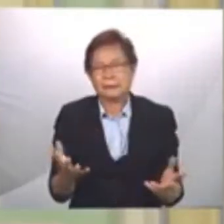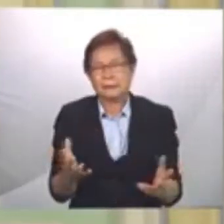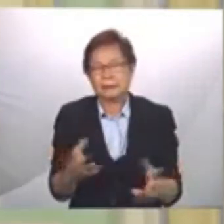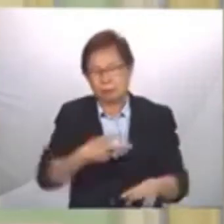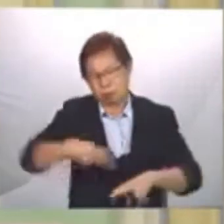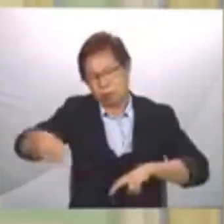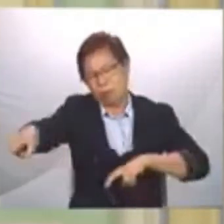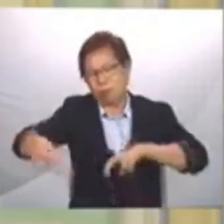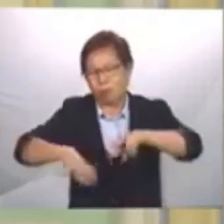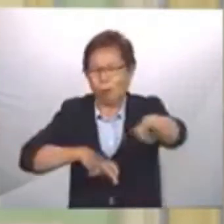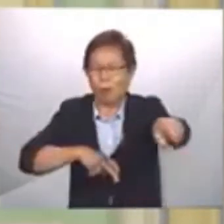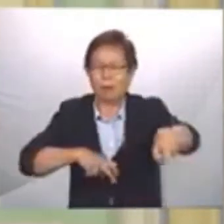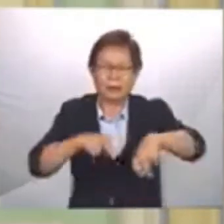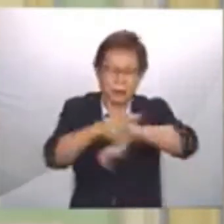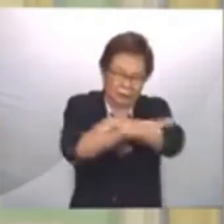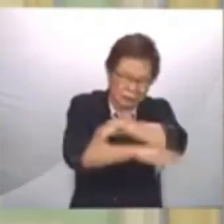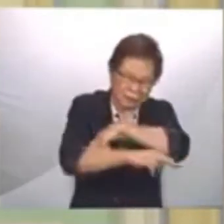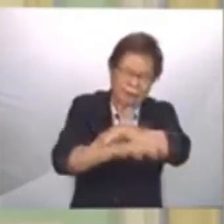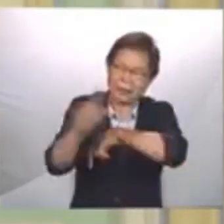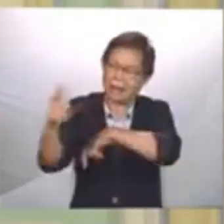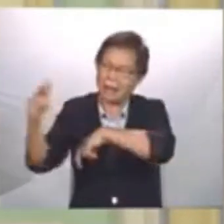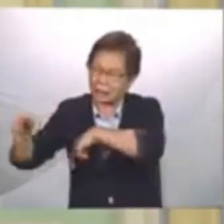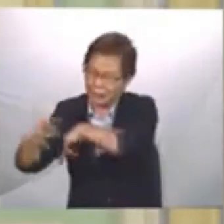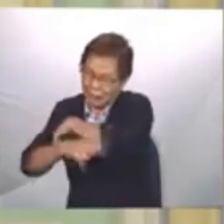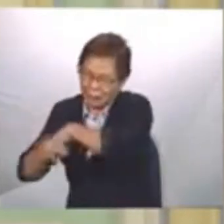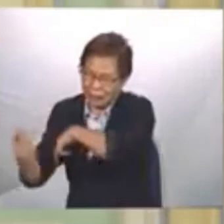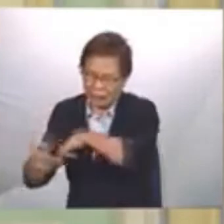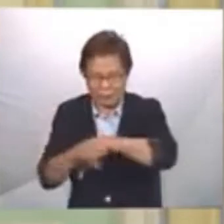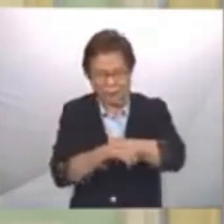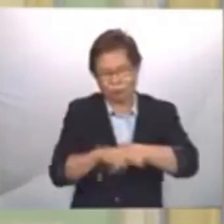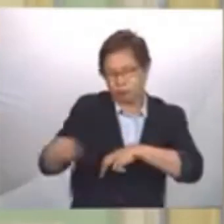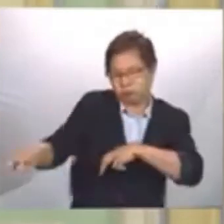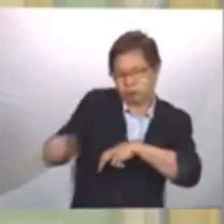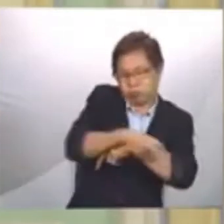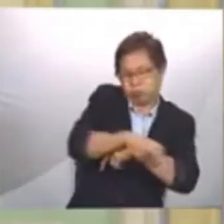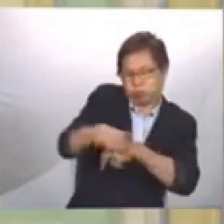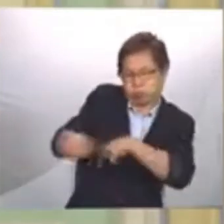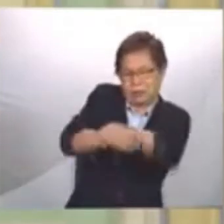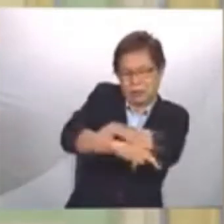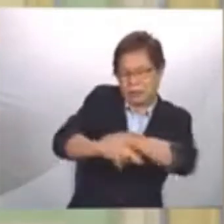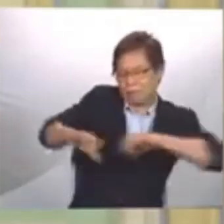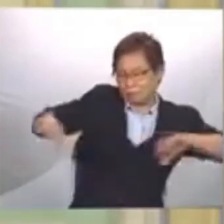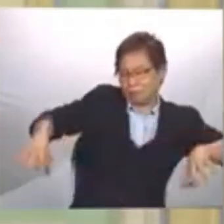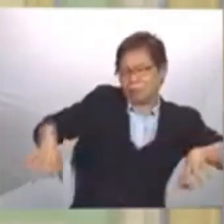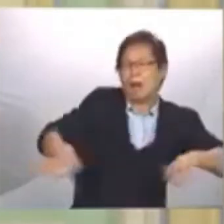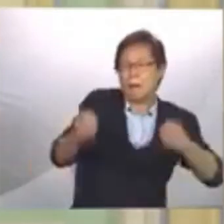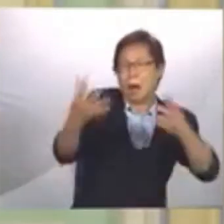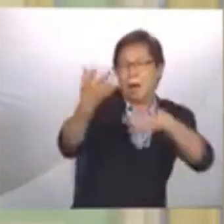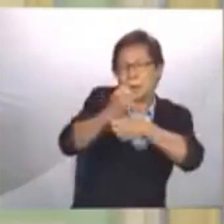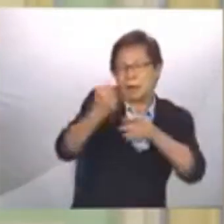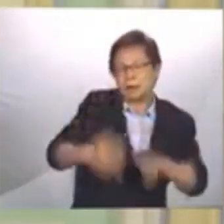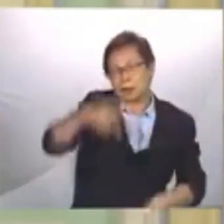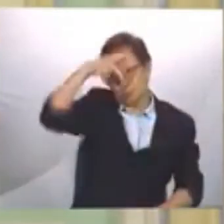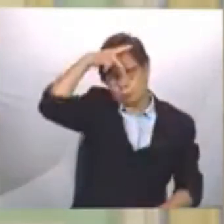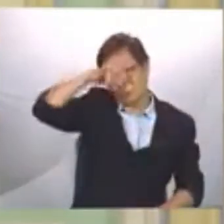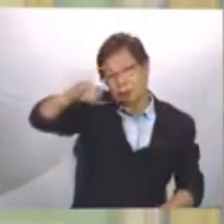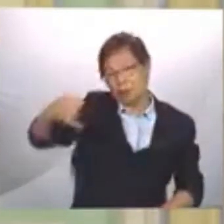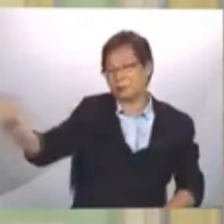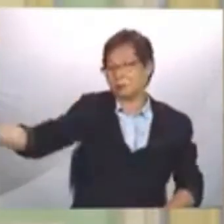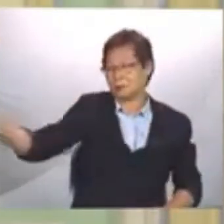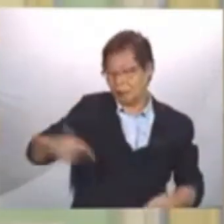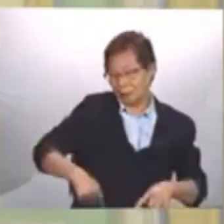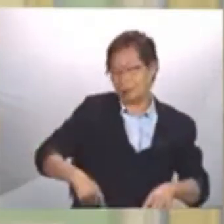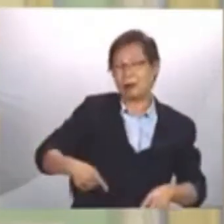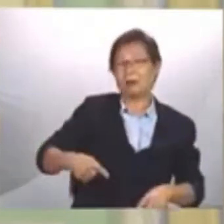bergerak di antara negeri dan negeri, antara negeri ke negeri. Sebagai contoh, ramai pekerja di Putrajaya ini misalnya datangnya